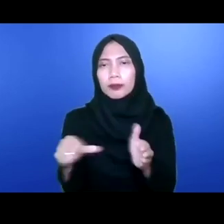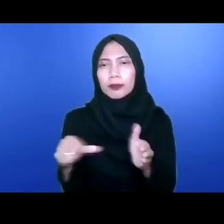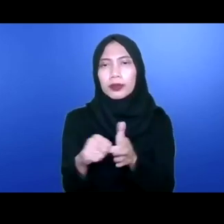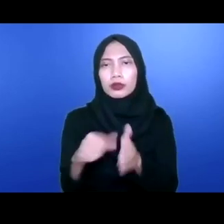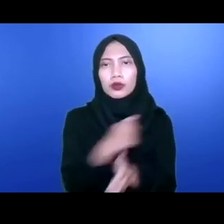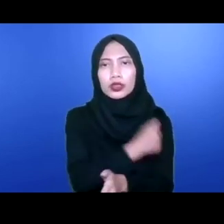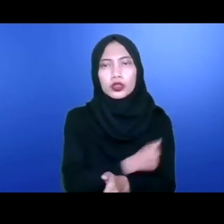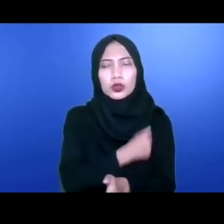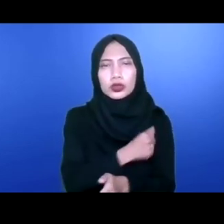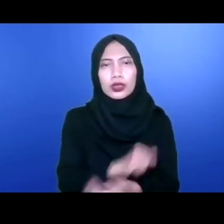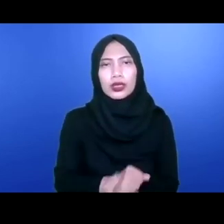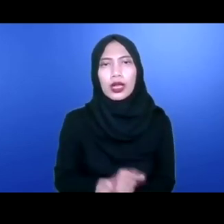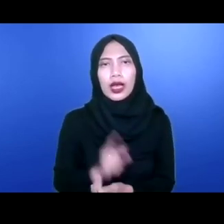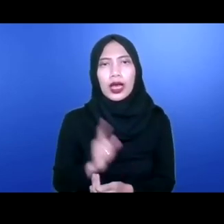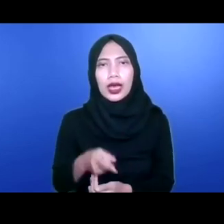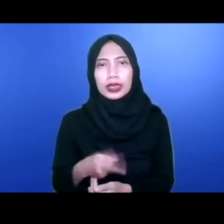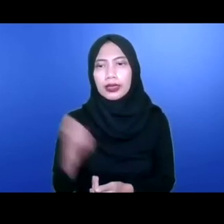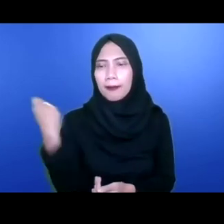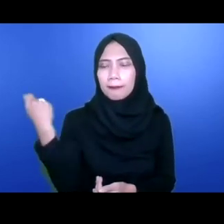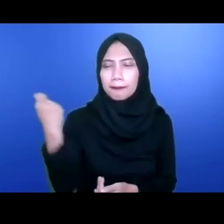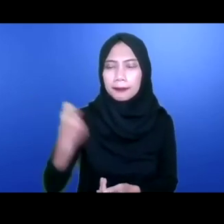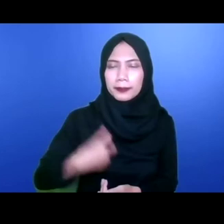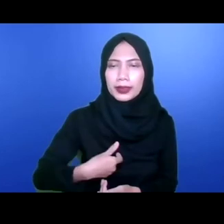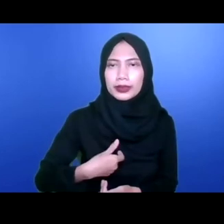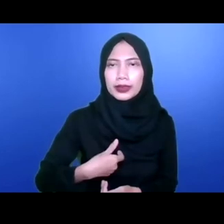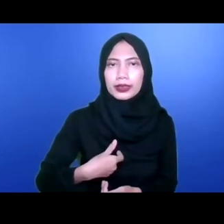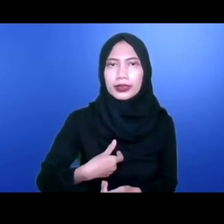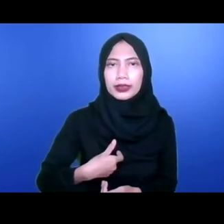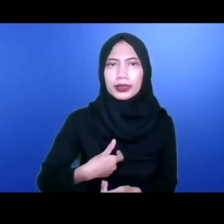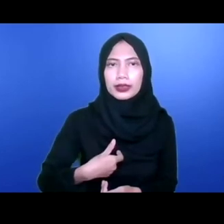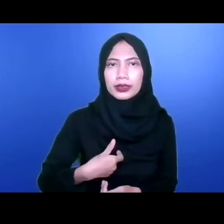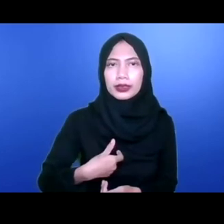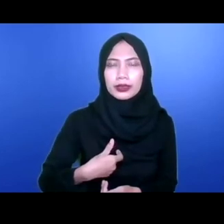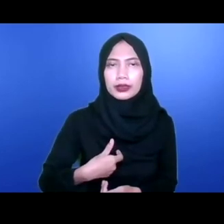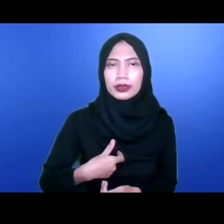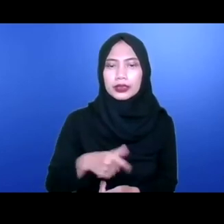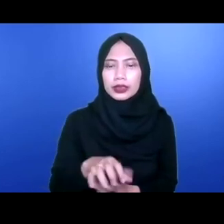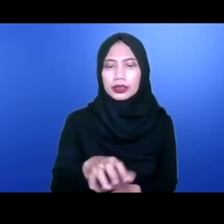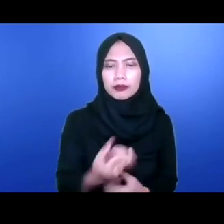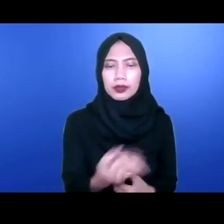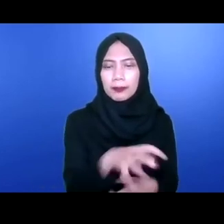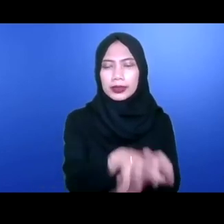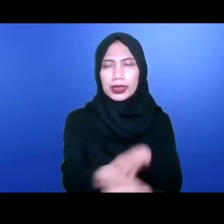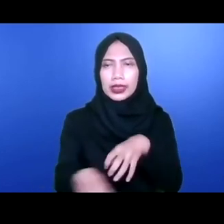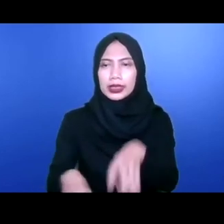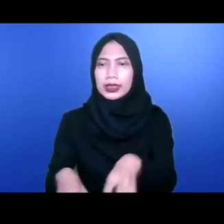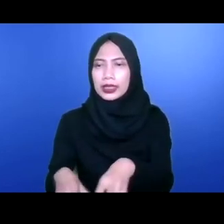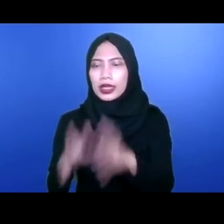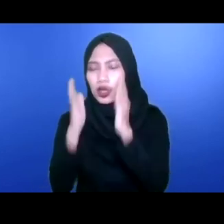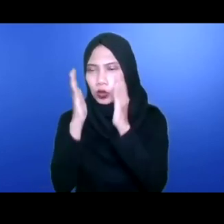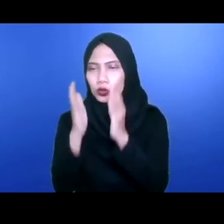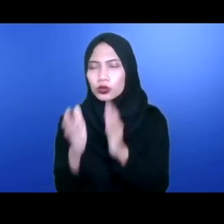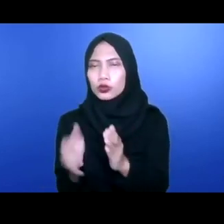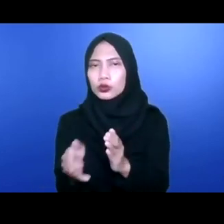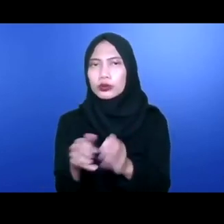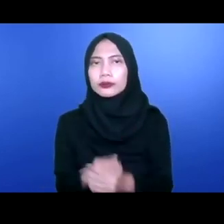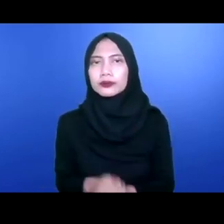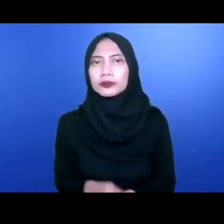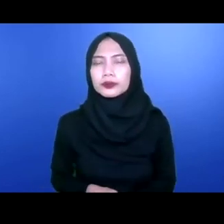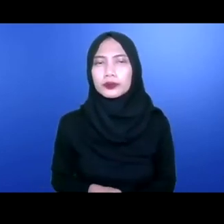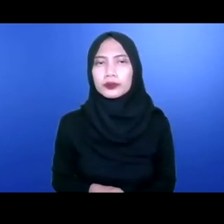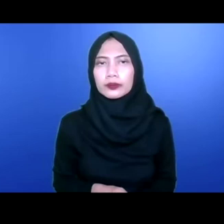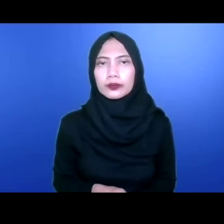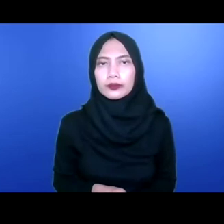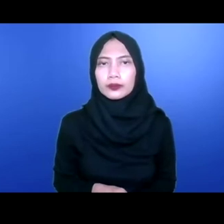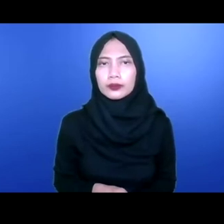terapin biometric verification. Enggak seluruhnya pada daerah-daerah tertentu. Ini very omnichannel approach. Nah, itu role